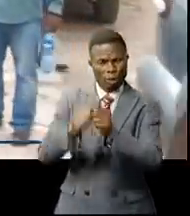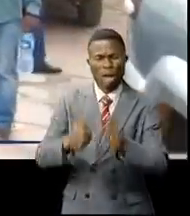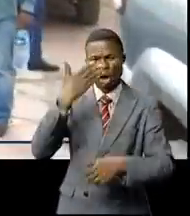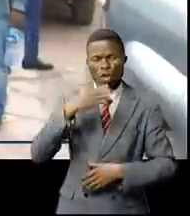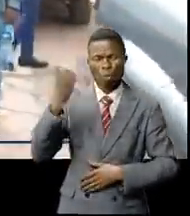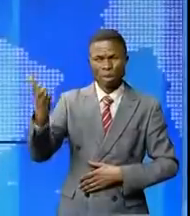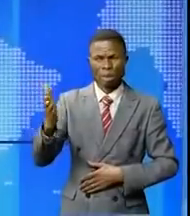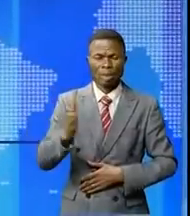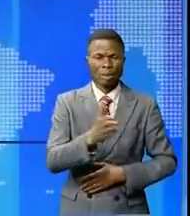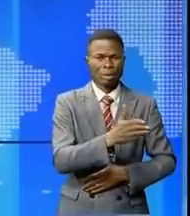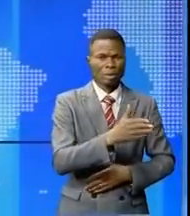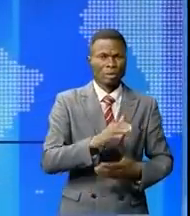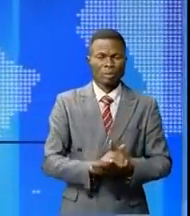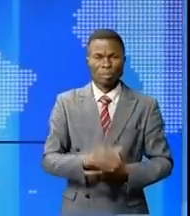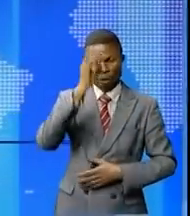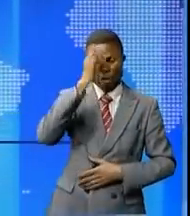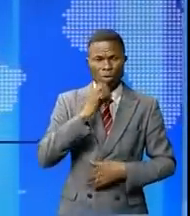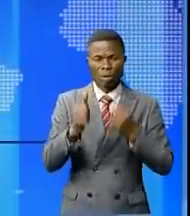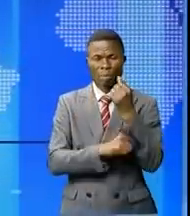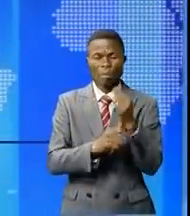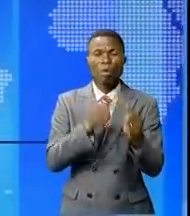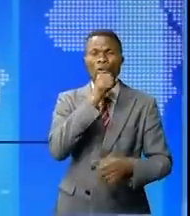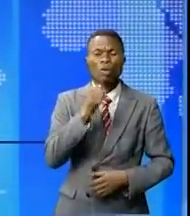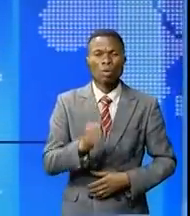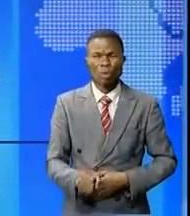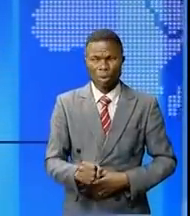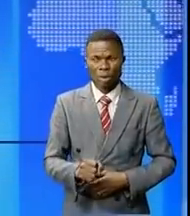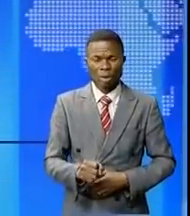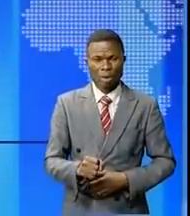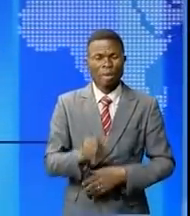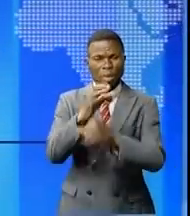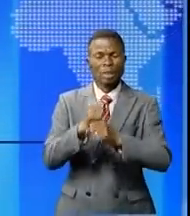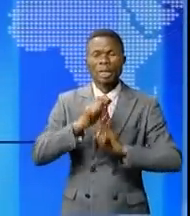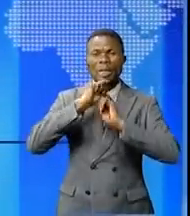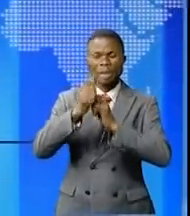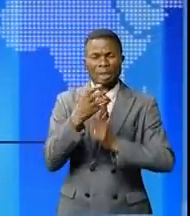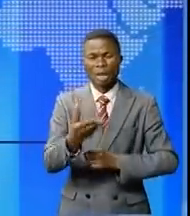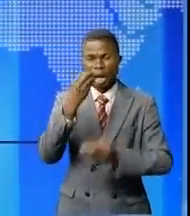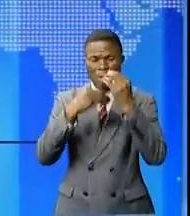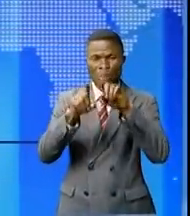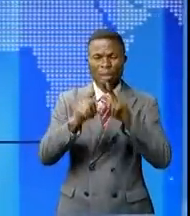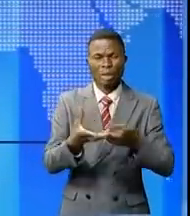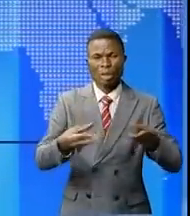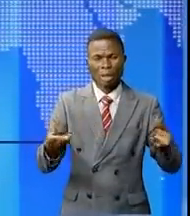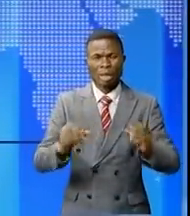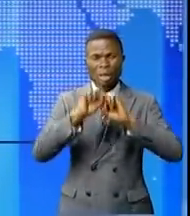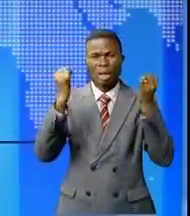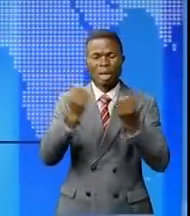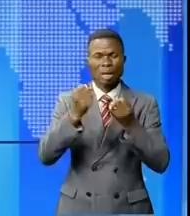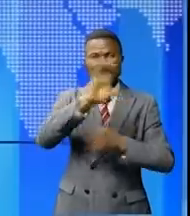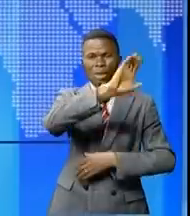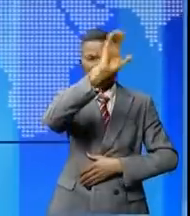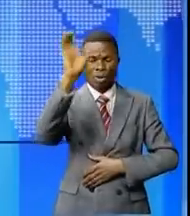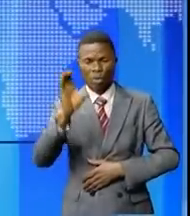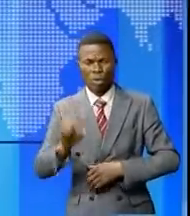publics enfin les personnes du troisième âge ont reçu l'assistance des vivres et non vivres de l'association arc-en-ciel lee